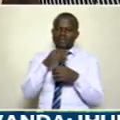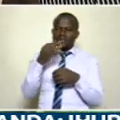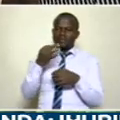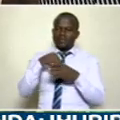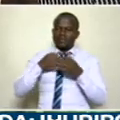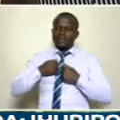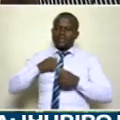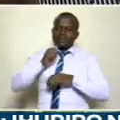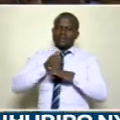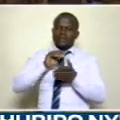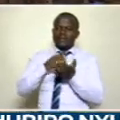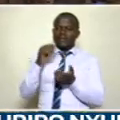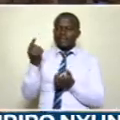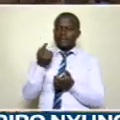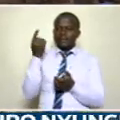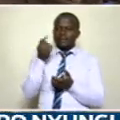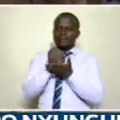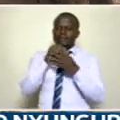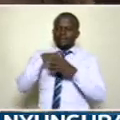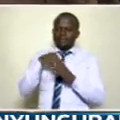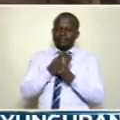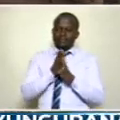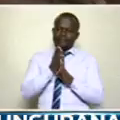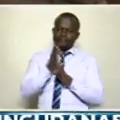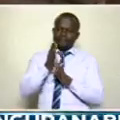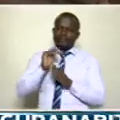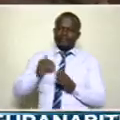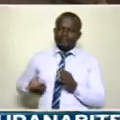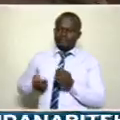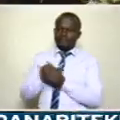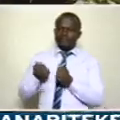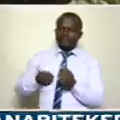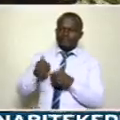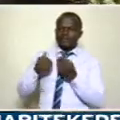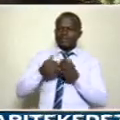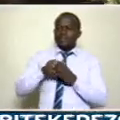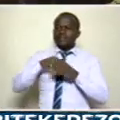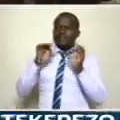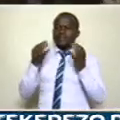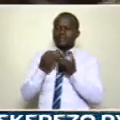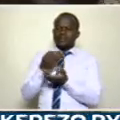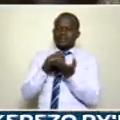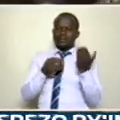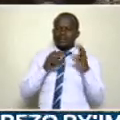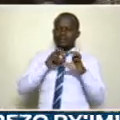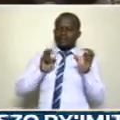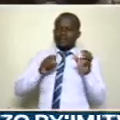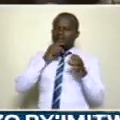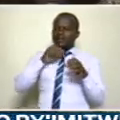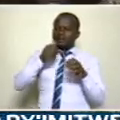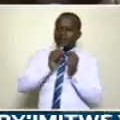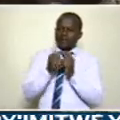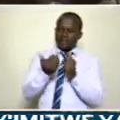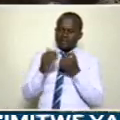Rwanda hashyizweho ikigo cya mbere gifasha mu igororamuco ku bagore n'abakobwa bananiranye mu miryango, abataye abagabo babo